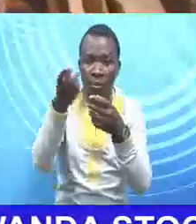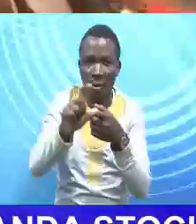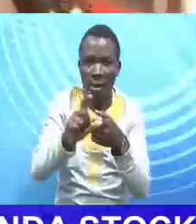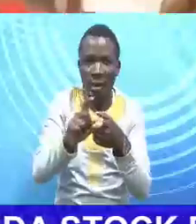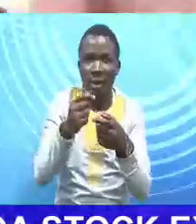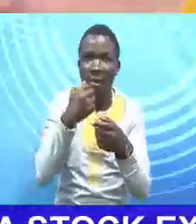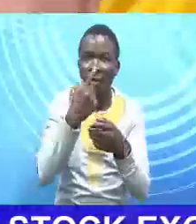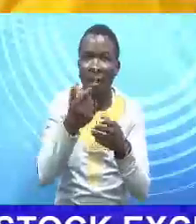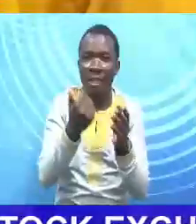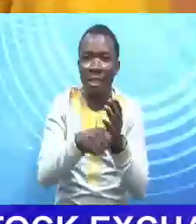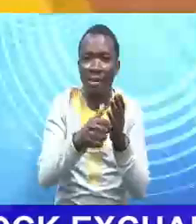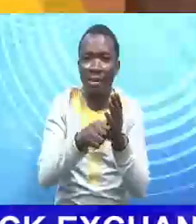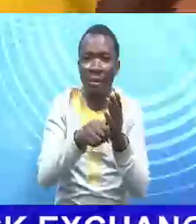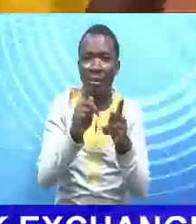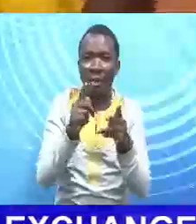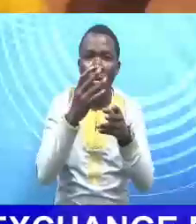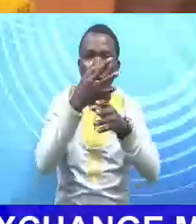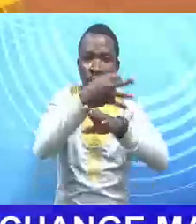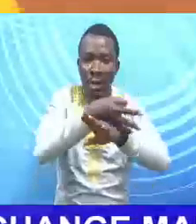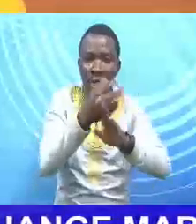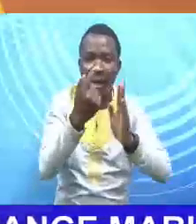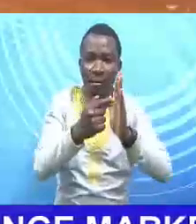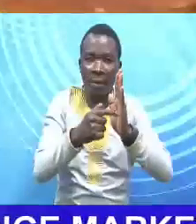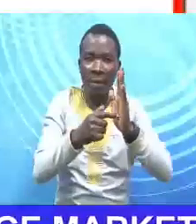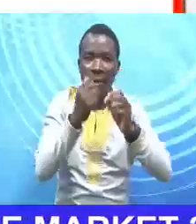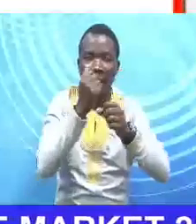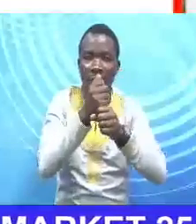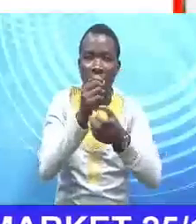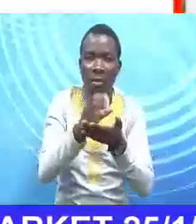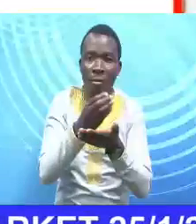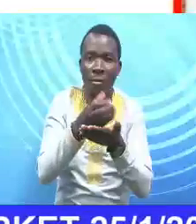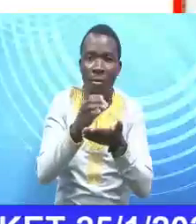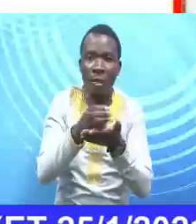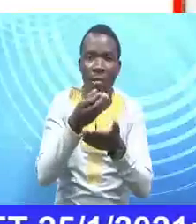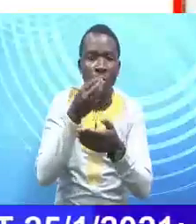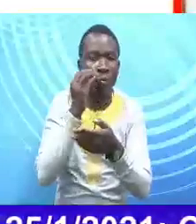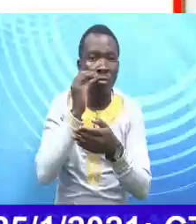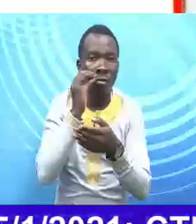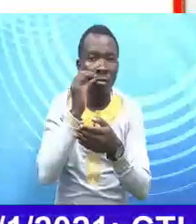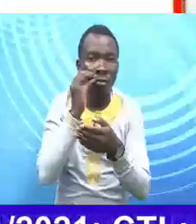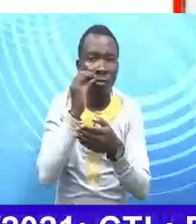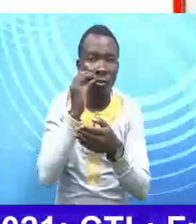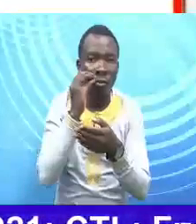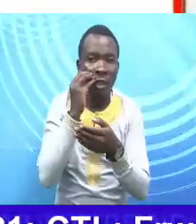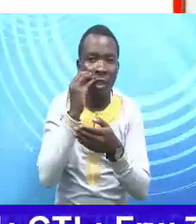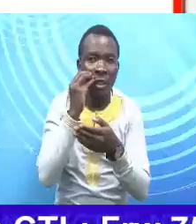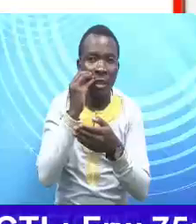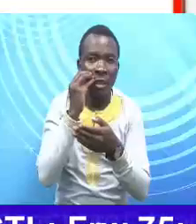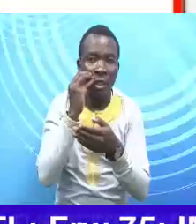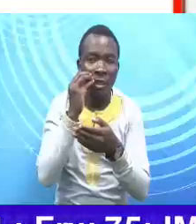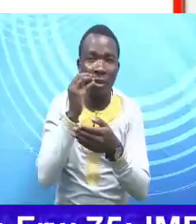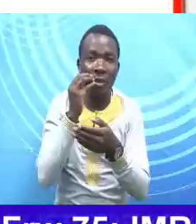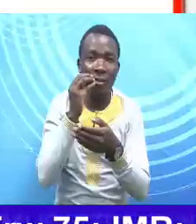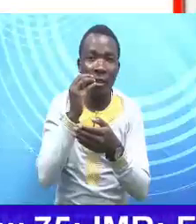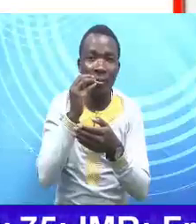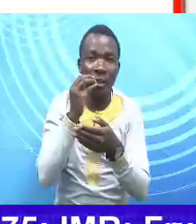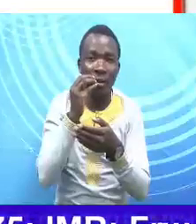bazi ikibazo cy'abari kurenga ku mabwiriza bagakora utubari mu ngo ikibazo cy'uwo muyobozi w'umudugudu cyo